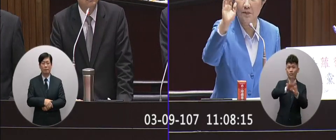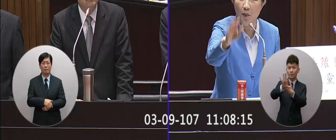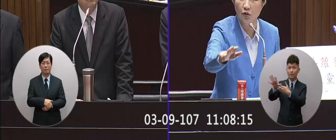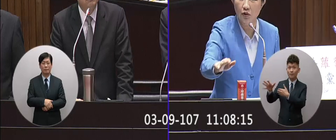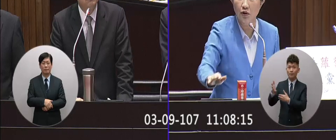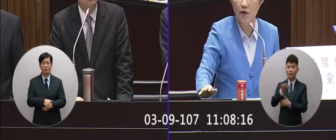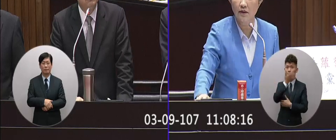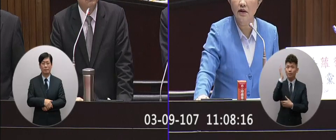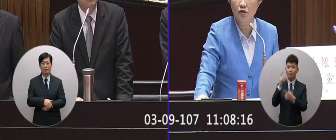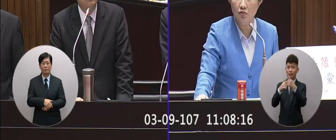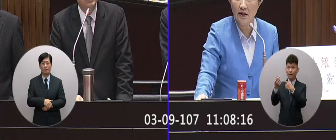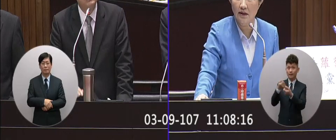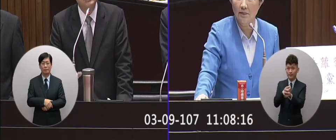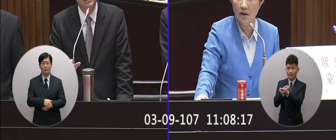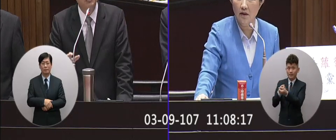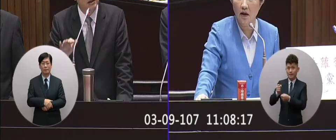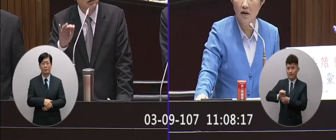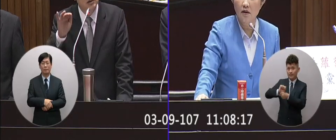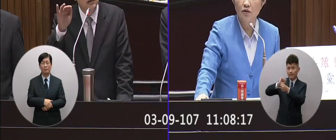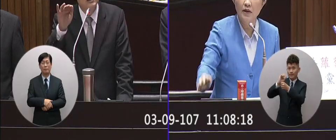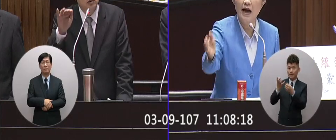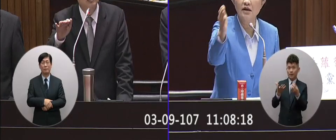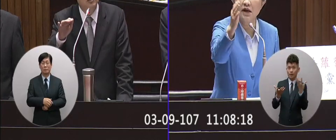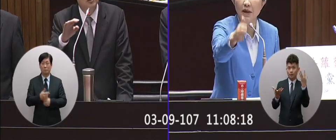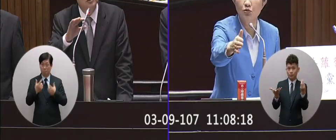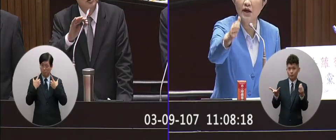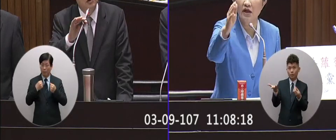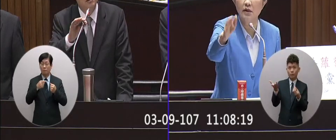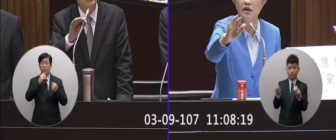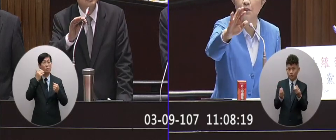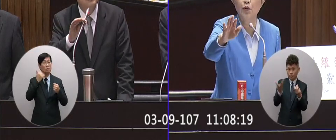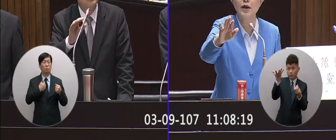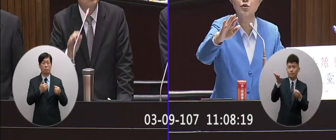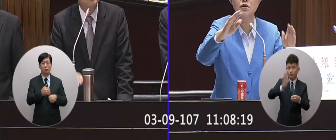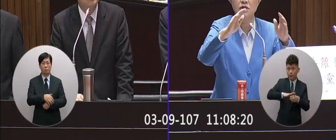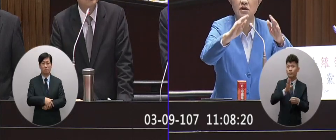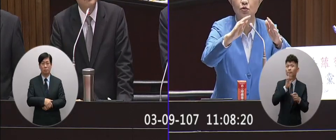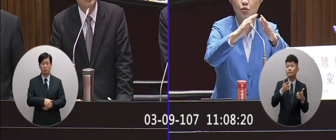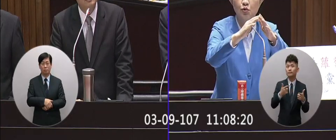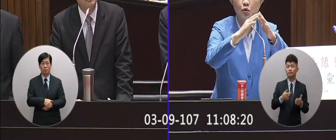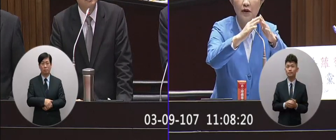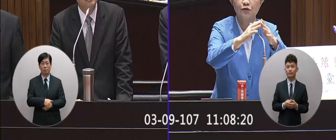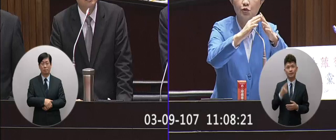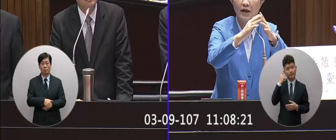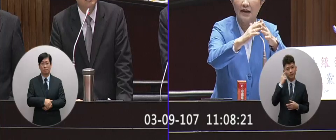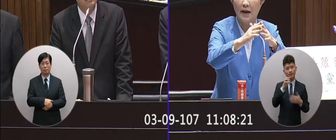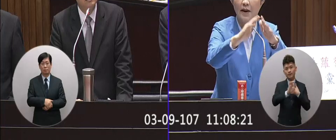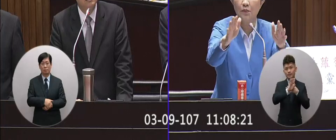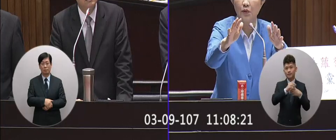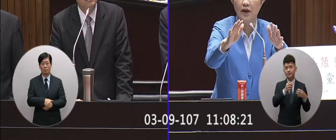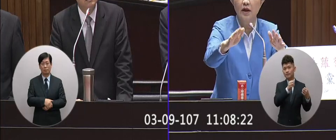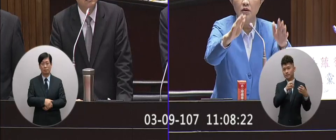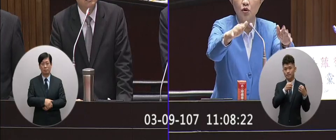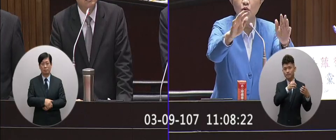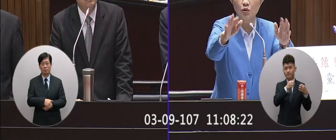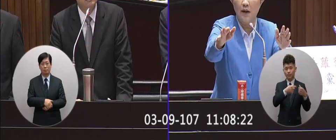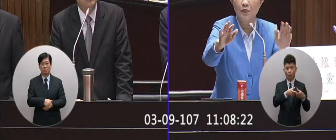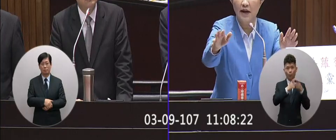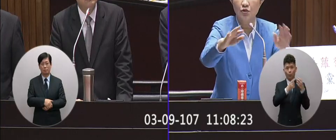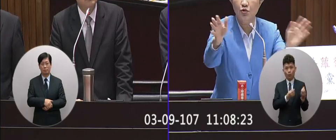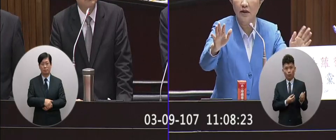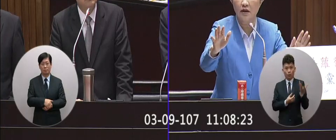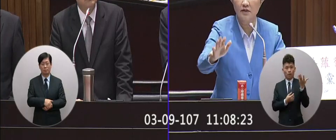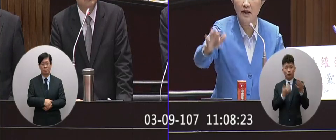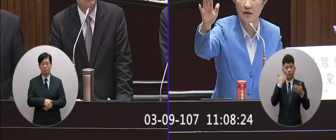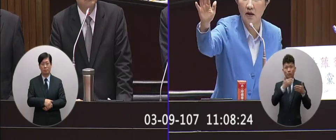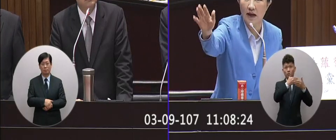的人数来报就对了，你的意思是什么？ 因为中国如果 你不会去试图去恢复去跟他谈判，不会，中国团